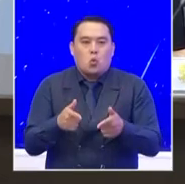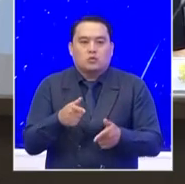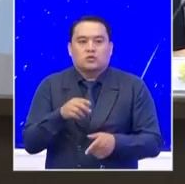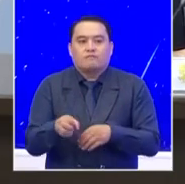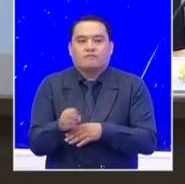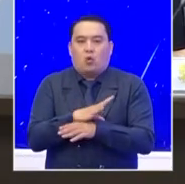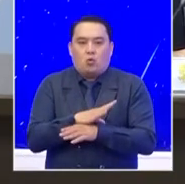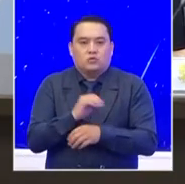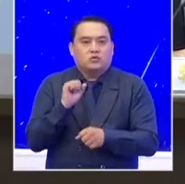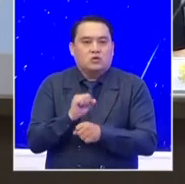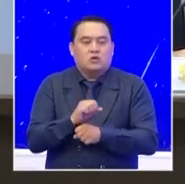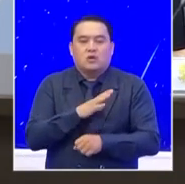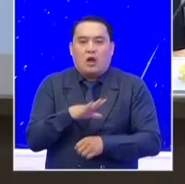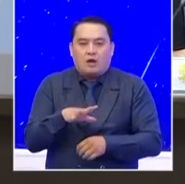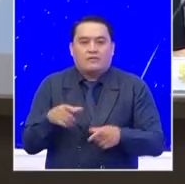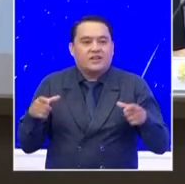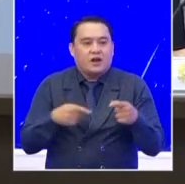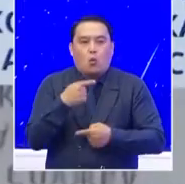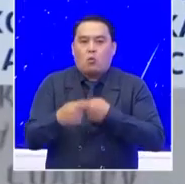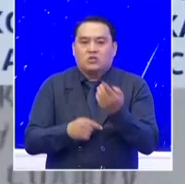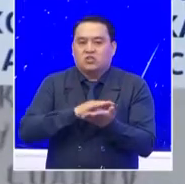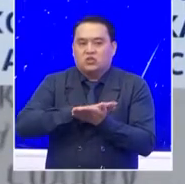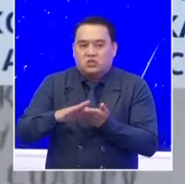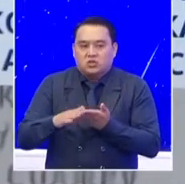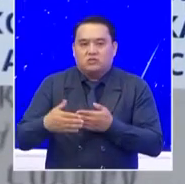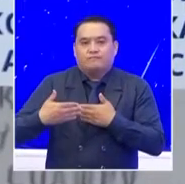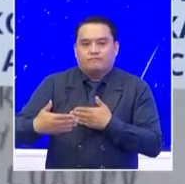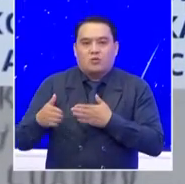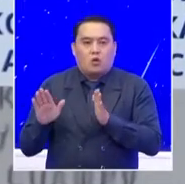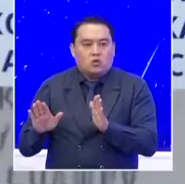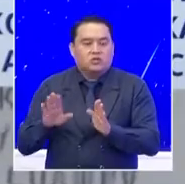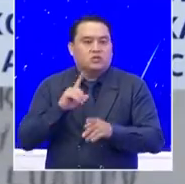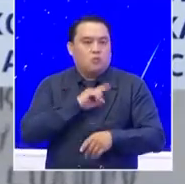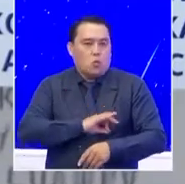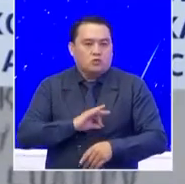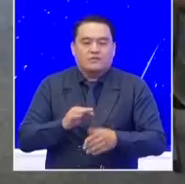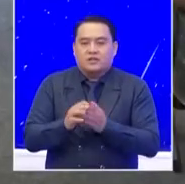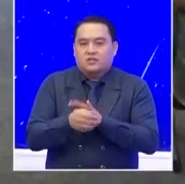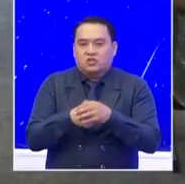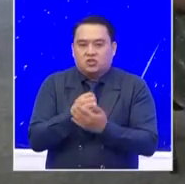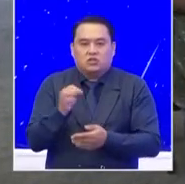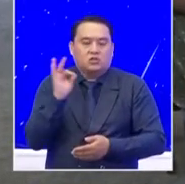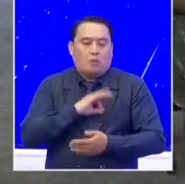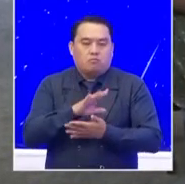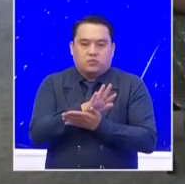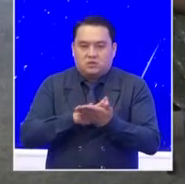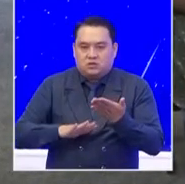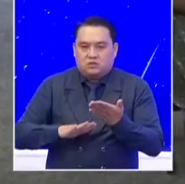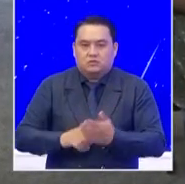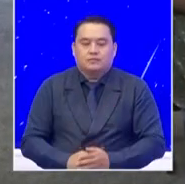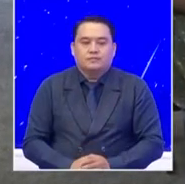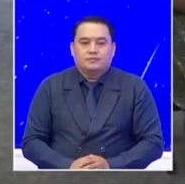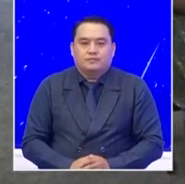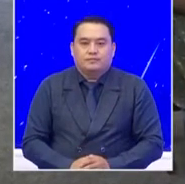миновала окончательно. Карантин в виде регулярных дезинфекций, дистанцирования и использования средств индивидуальной защиты продолжает действовать на